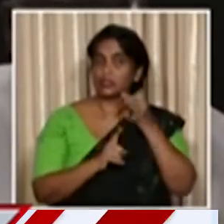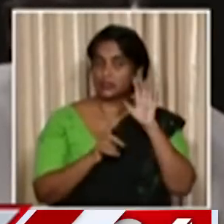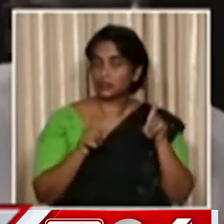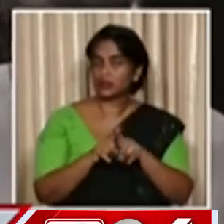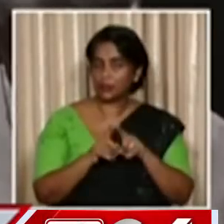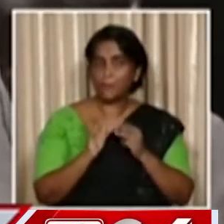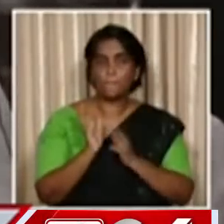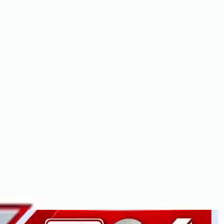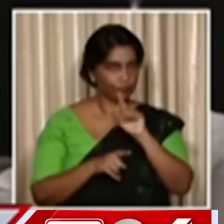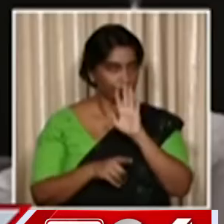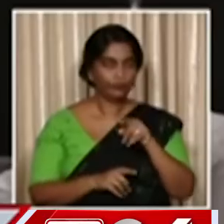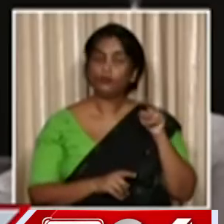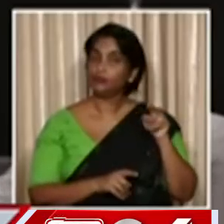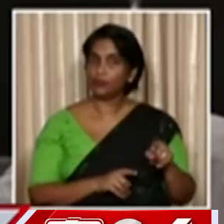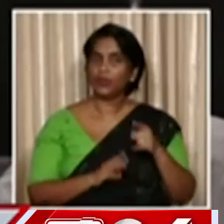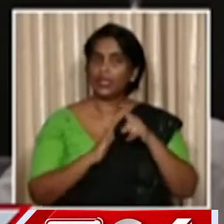සහ සමාජිකයෙකු වන